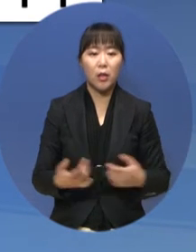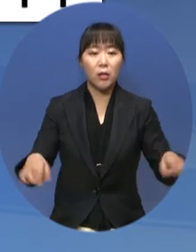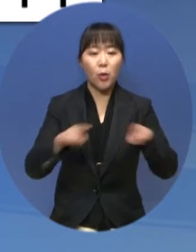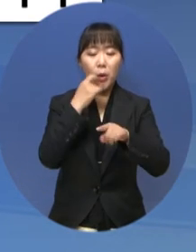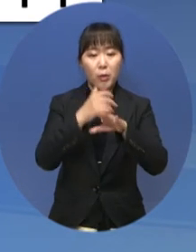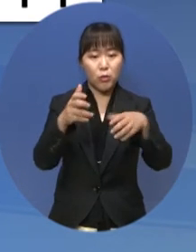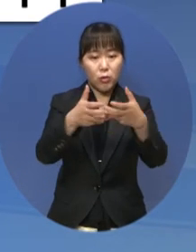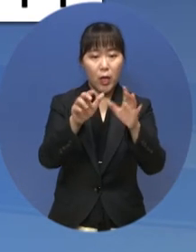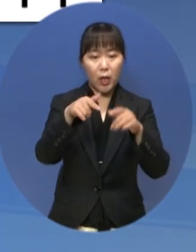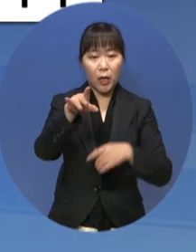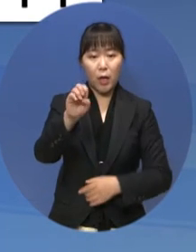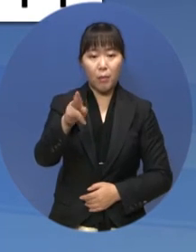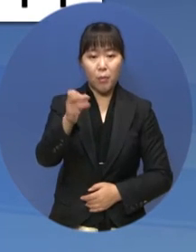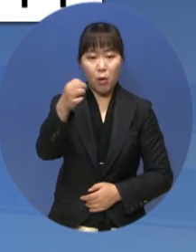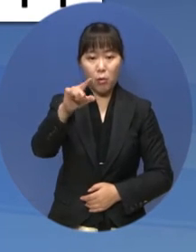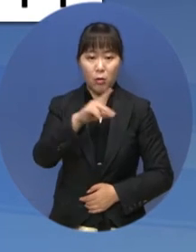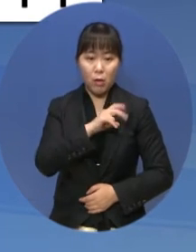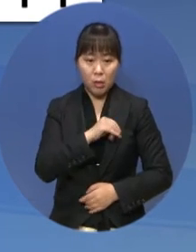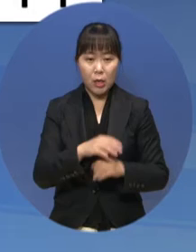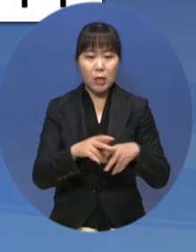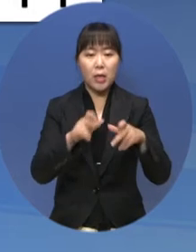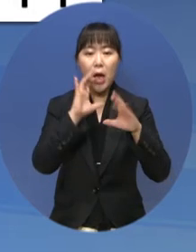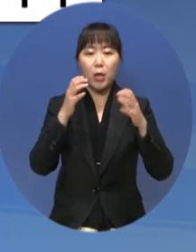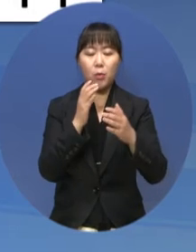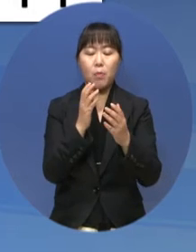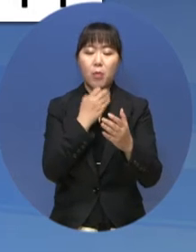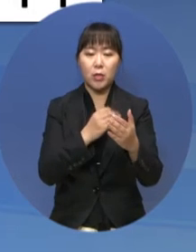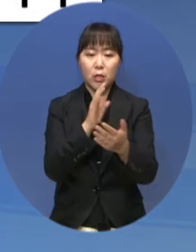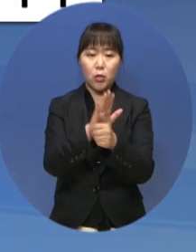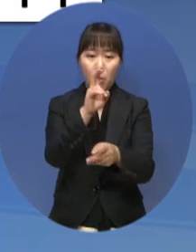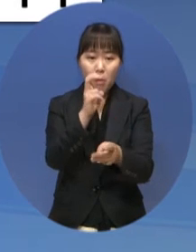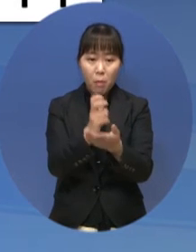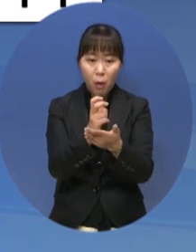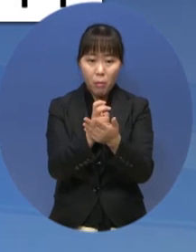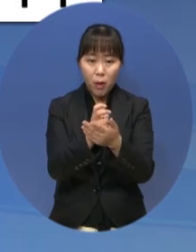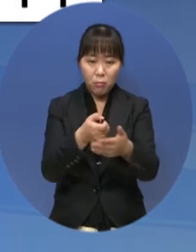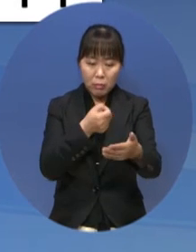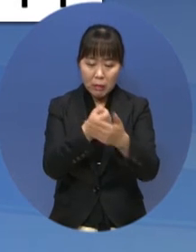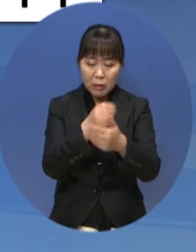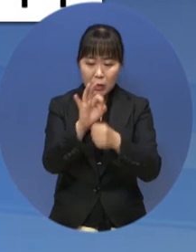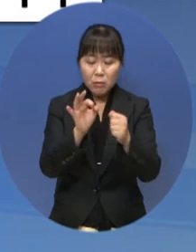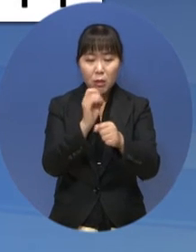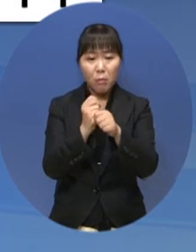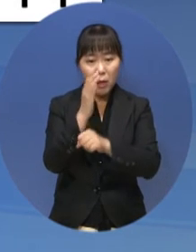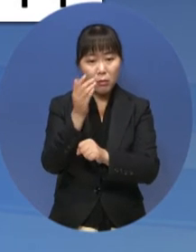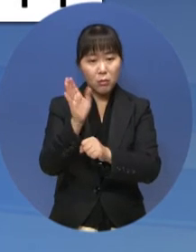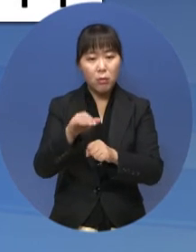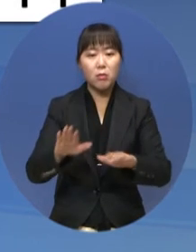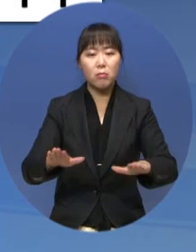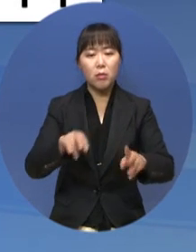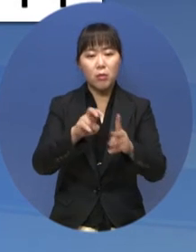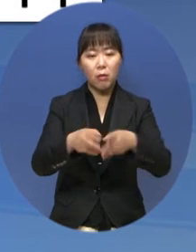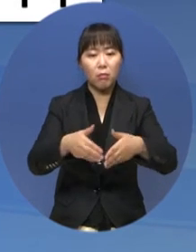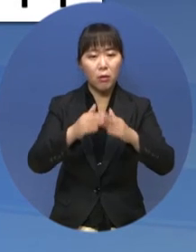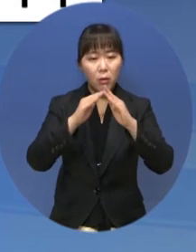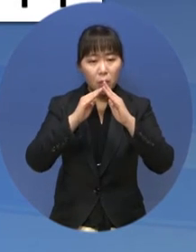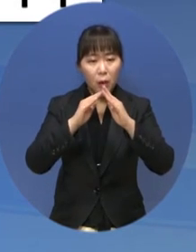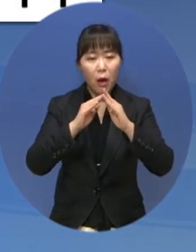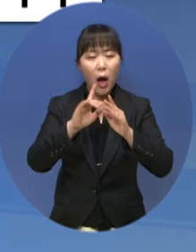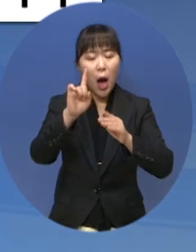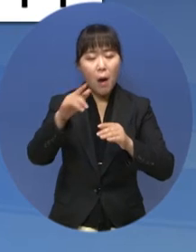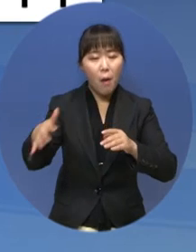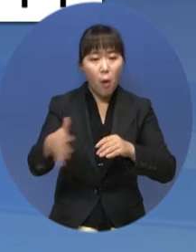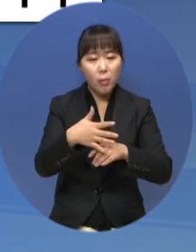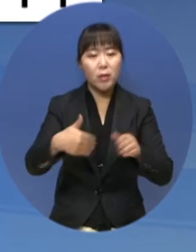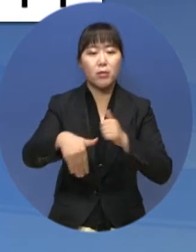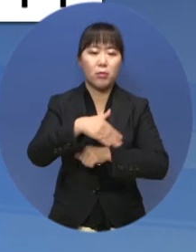더불어민주당 강병원 의원은 장애아동 복지지원법이 제정된 지 10년이 지났지만 아직까지 센터 설립은 하나도